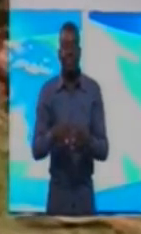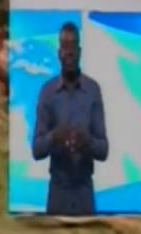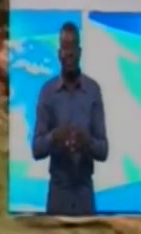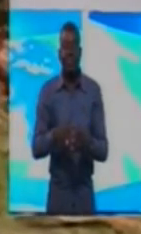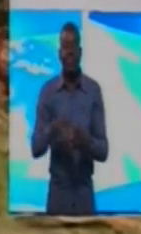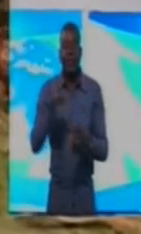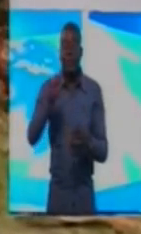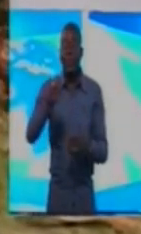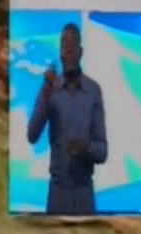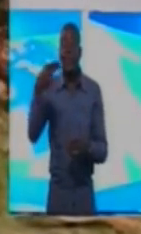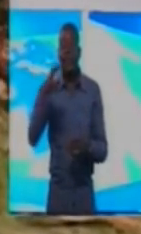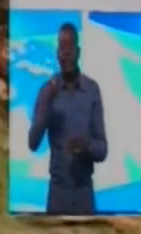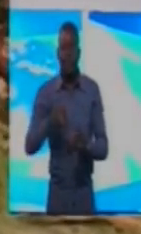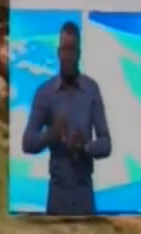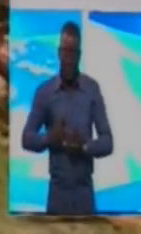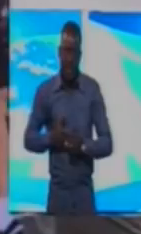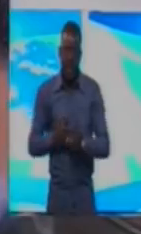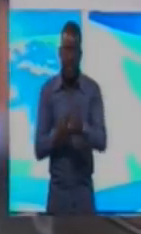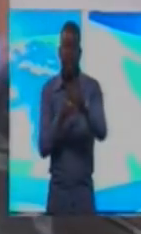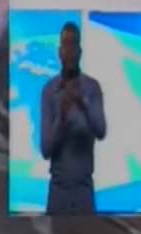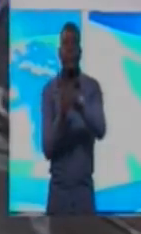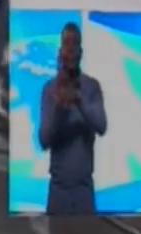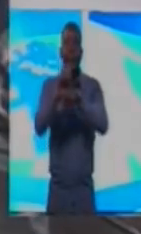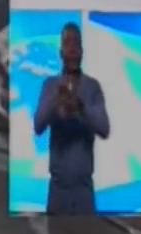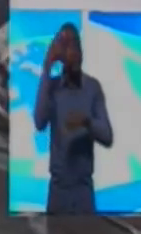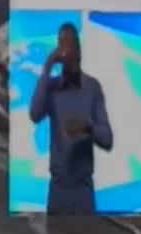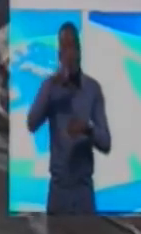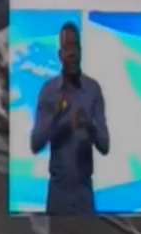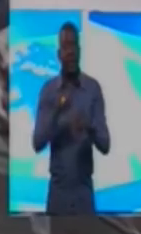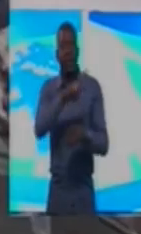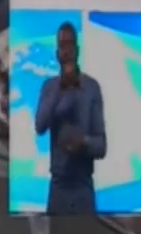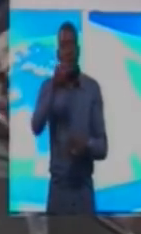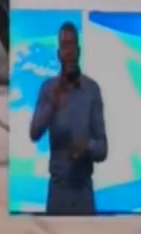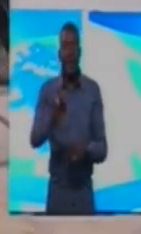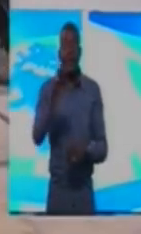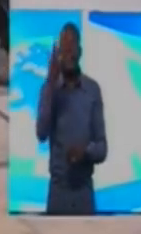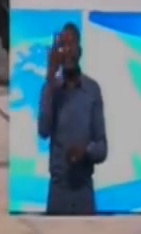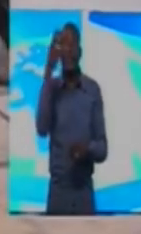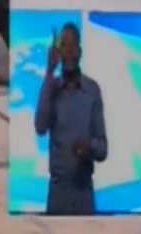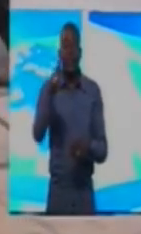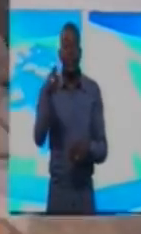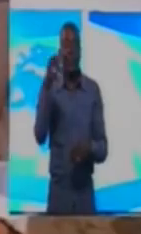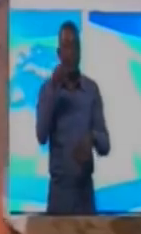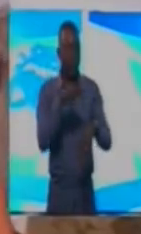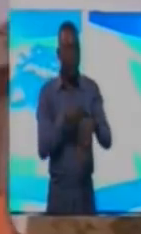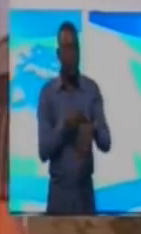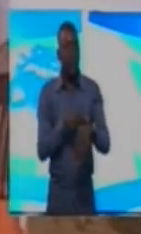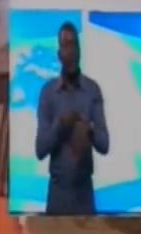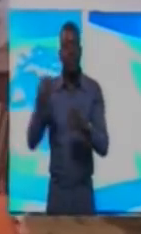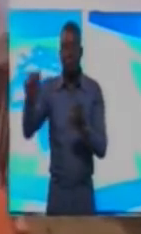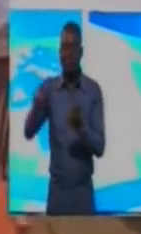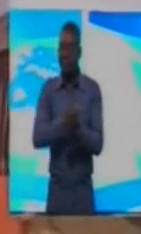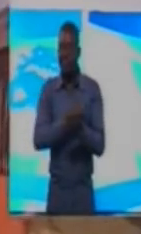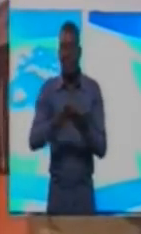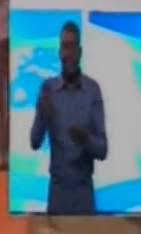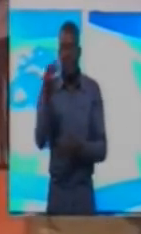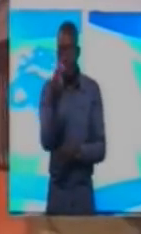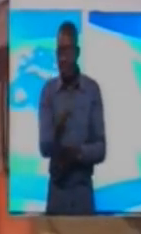Le typhon, accompagné de violentes rafales de vent atteignant les 195 km/h, a provoqué d'importants dégâts